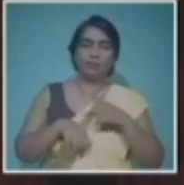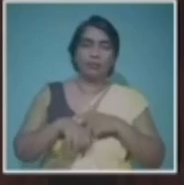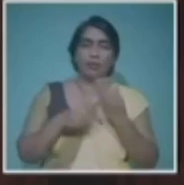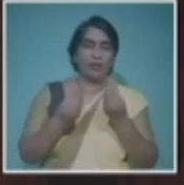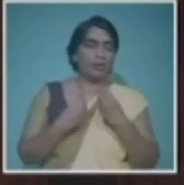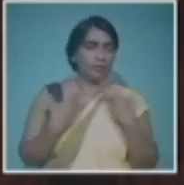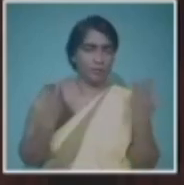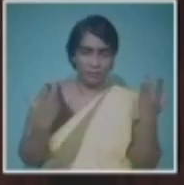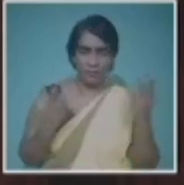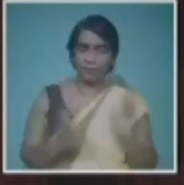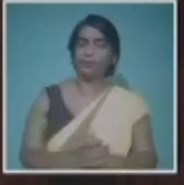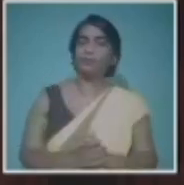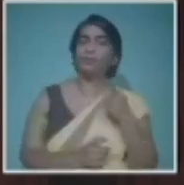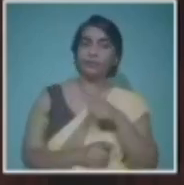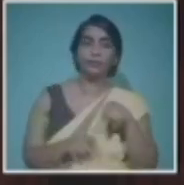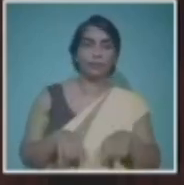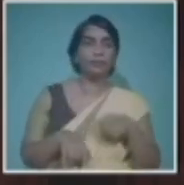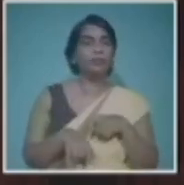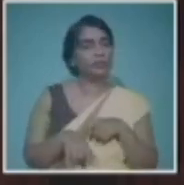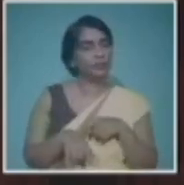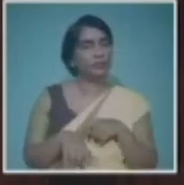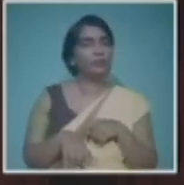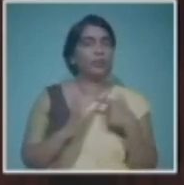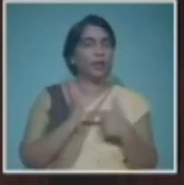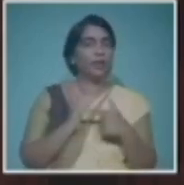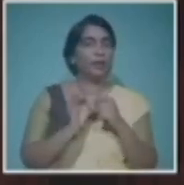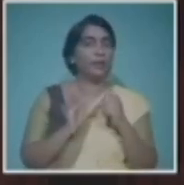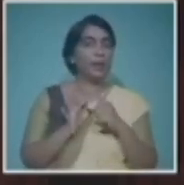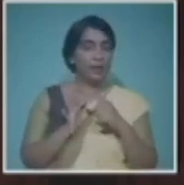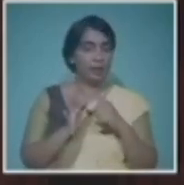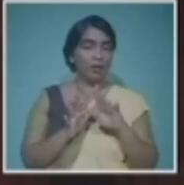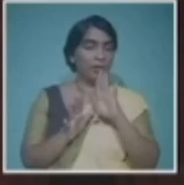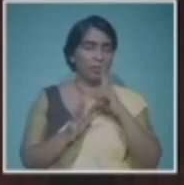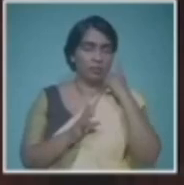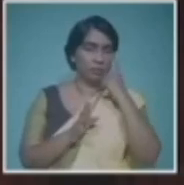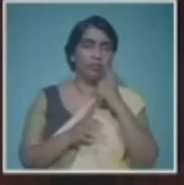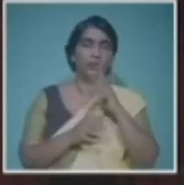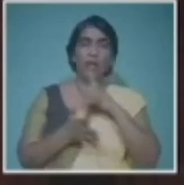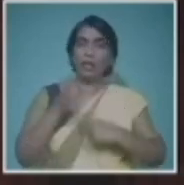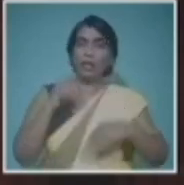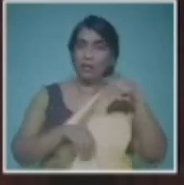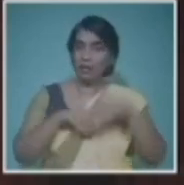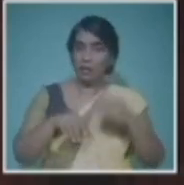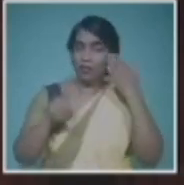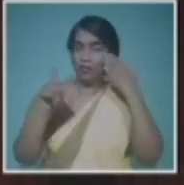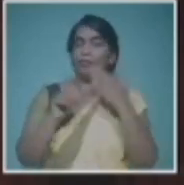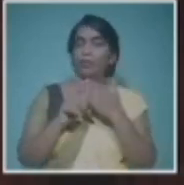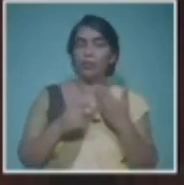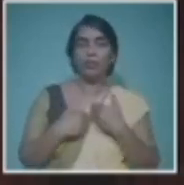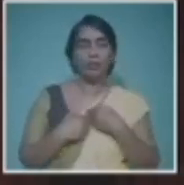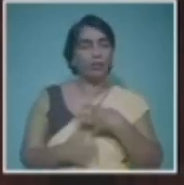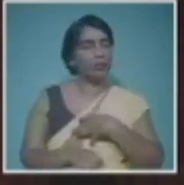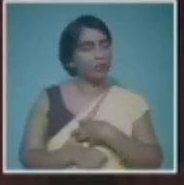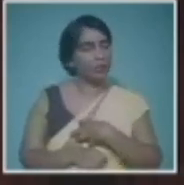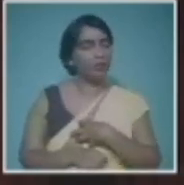ඉඩකඩ නොලැබුණා ඒක නිසා මේ මොහොතේදී ටීවී එකනායක කෙනෙක් කෘතහස්ත නිර්වාජ දේශපාලන නායකයා වෙනුවෙන් අපේ